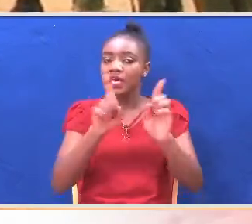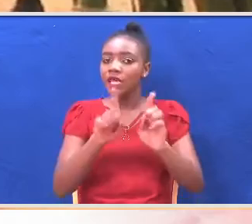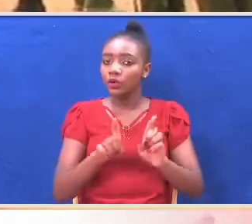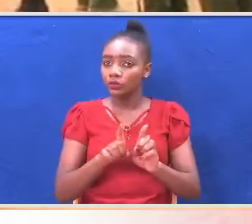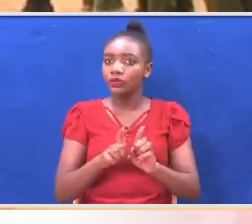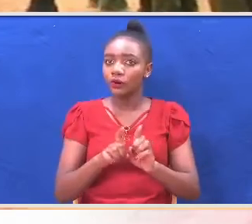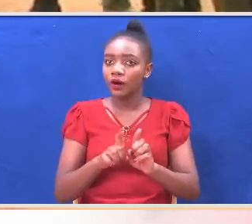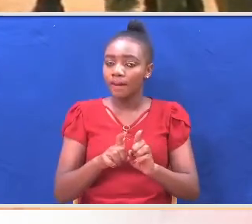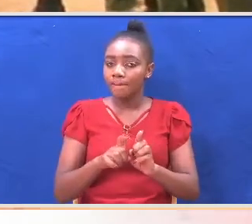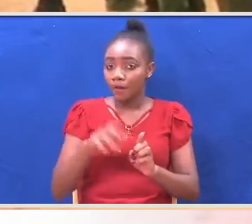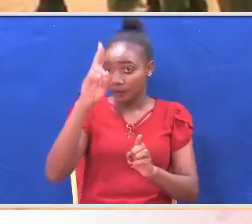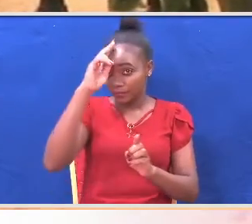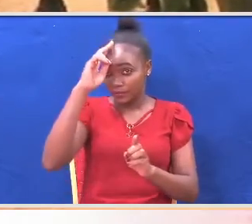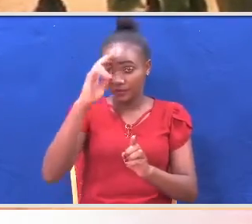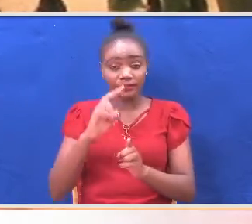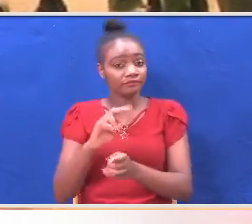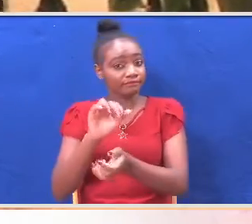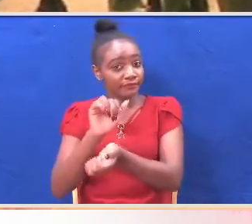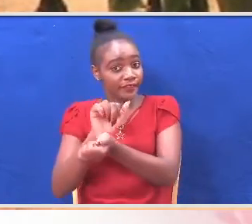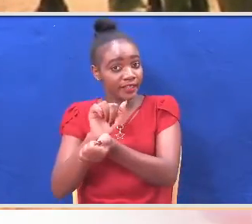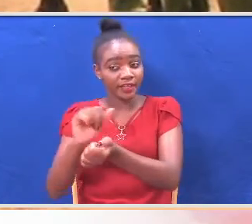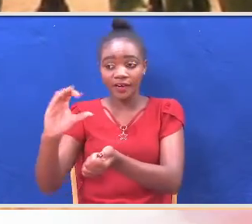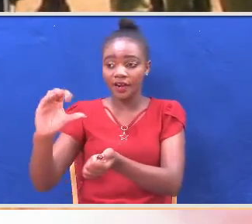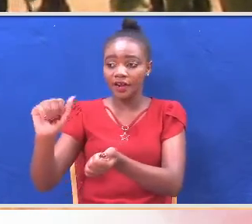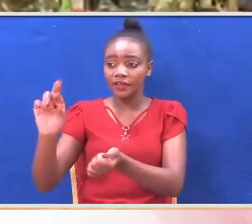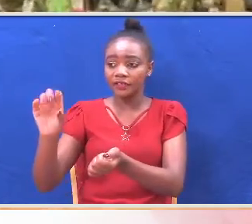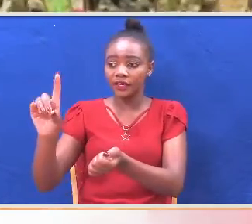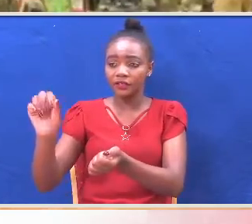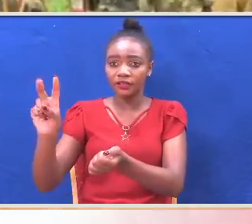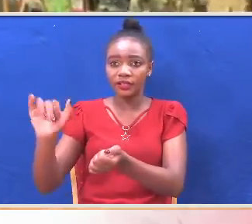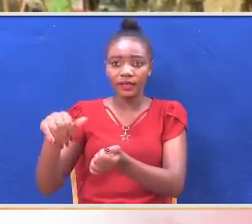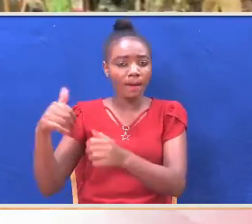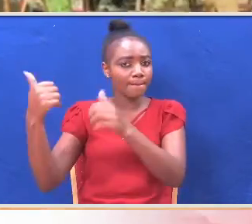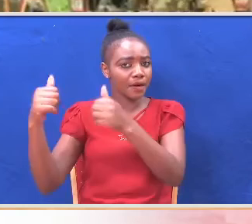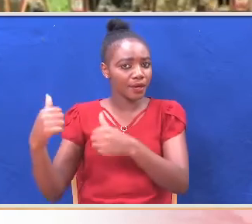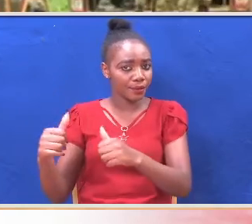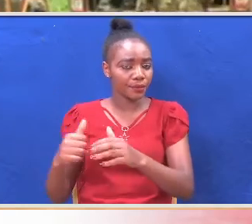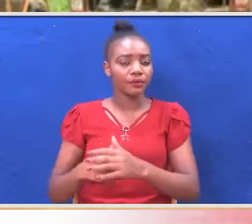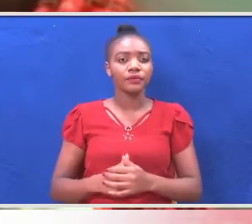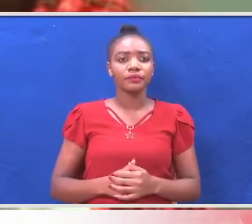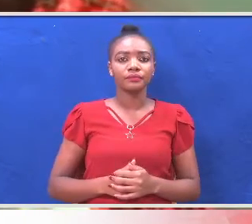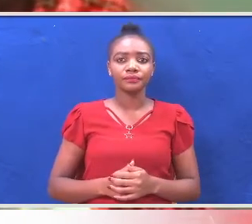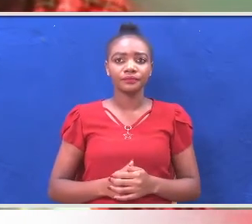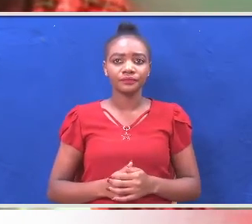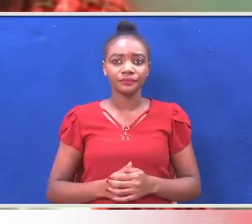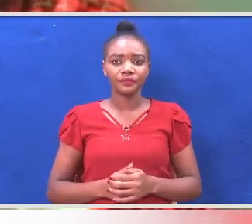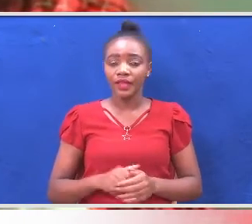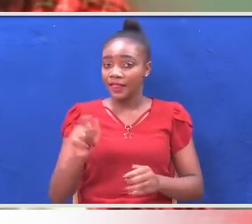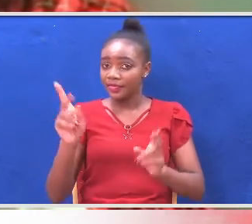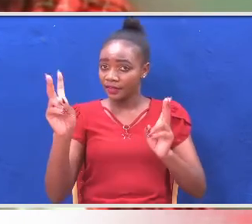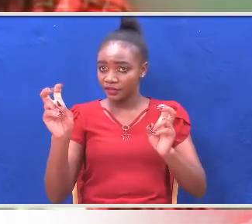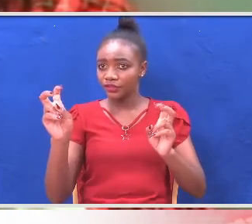Makachero baada ya kufanikiwa kumnasa Caroline Kangogo karibu wiki moja tangu atekeleze uhalifu huo. Swala hili